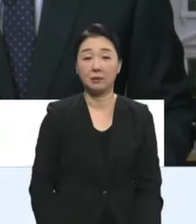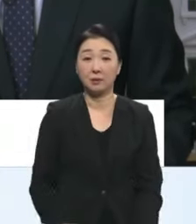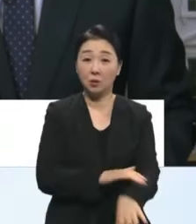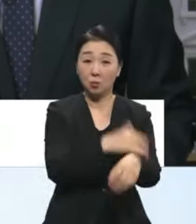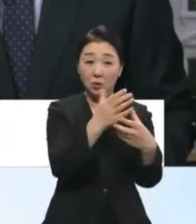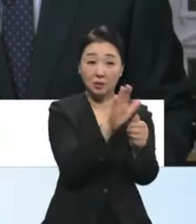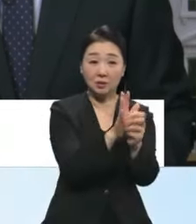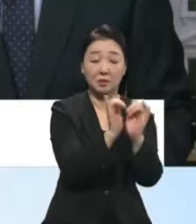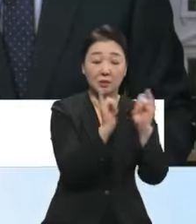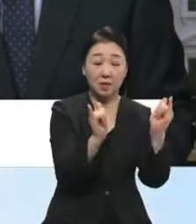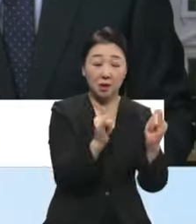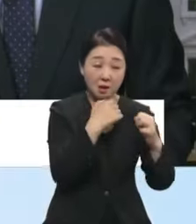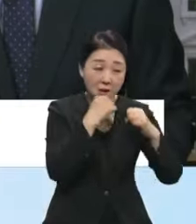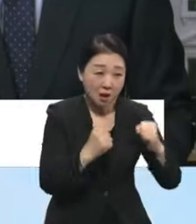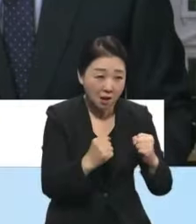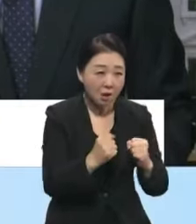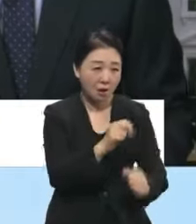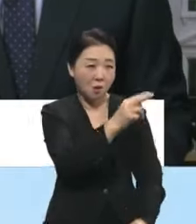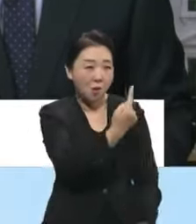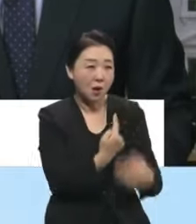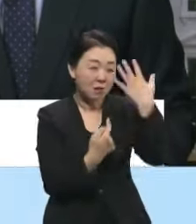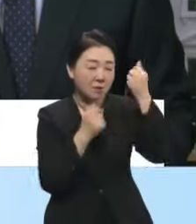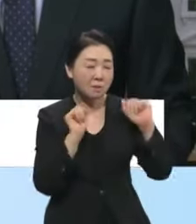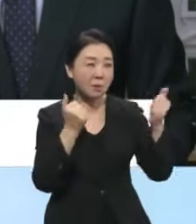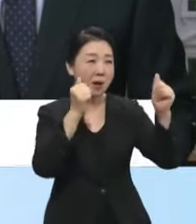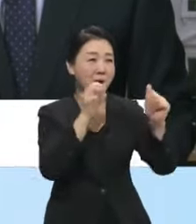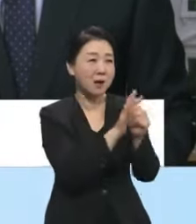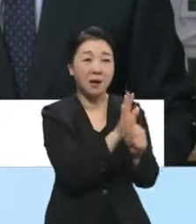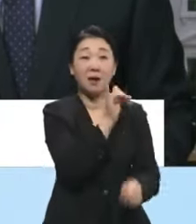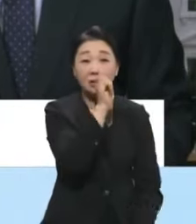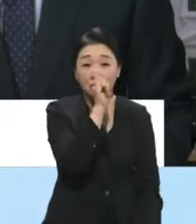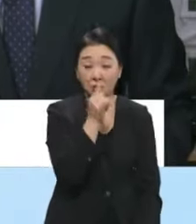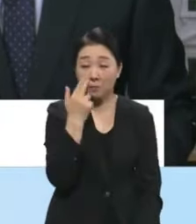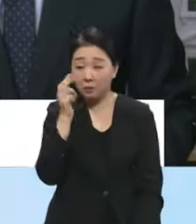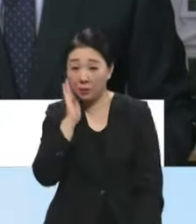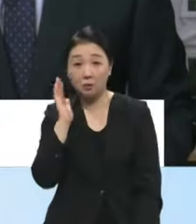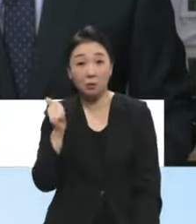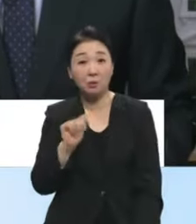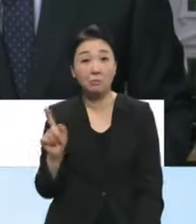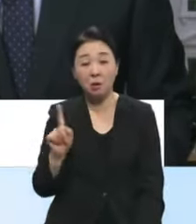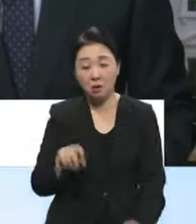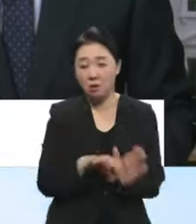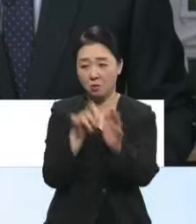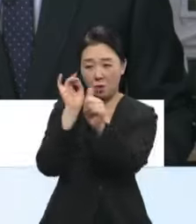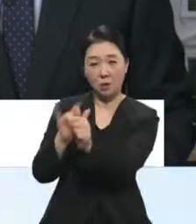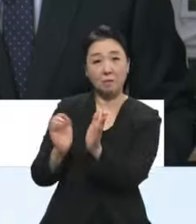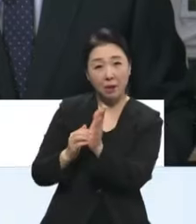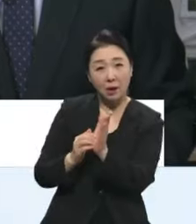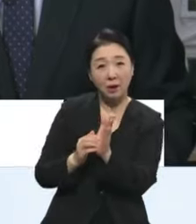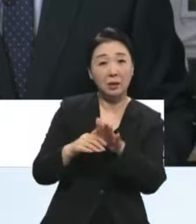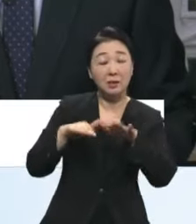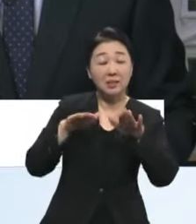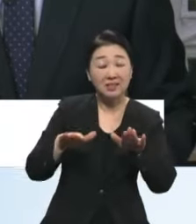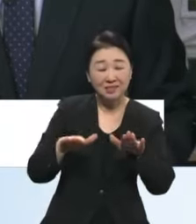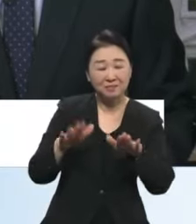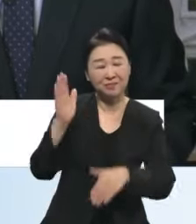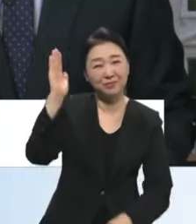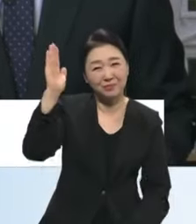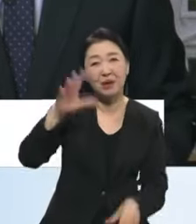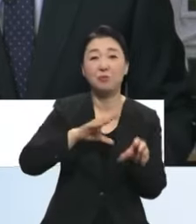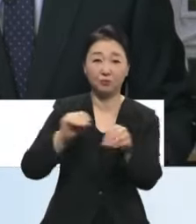지지자들은 극적으로 살아 돌아온 트럼프에 열광했고 설상가상으로 바이든은 코로나19 확진을 받고 유세를